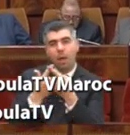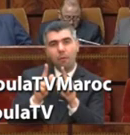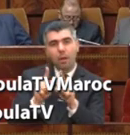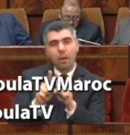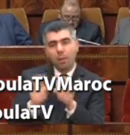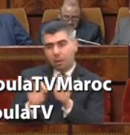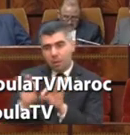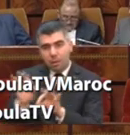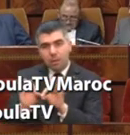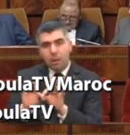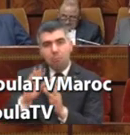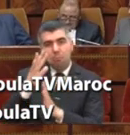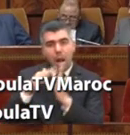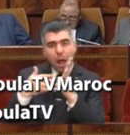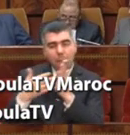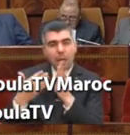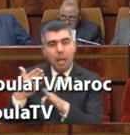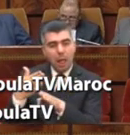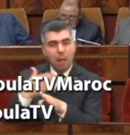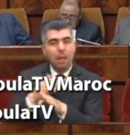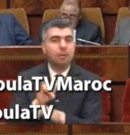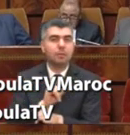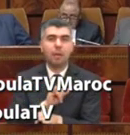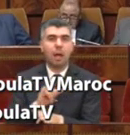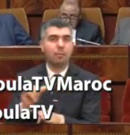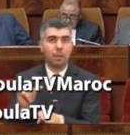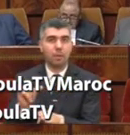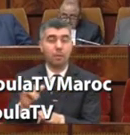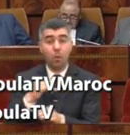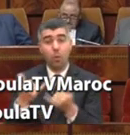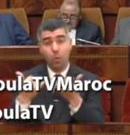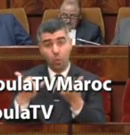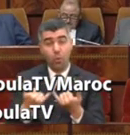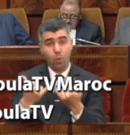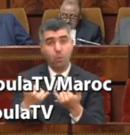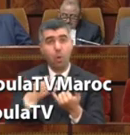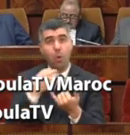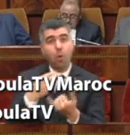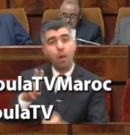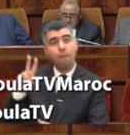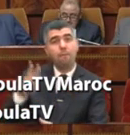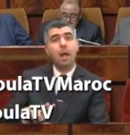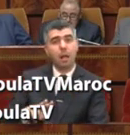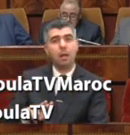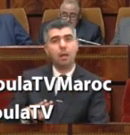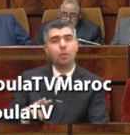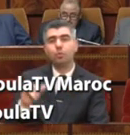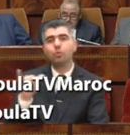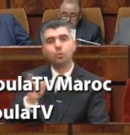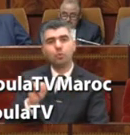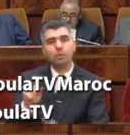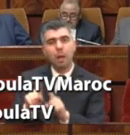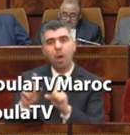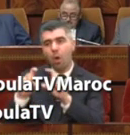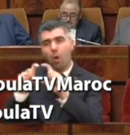التخطيط المسبق دون دراسة العواقب. سيد الوزير، خاصكم اليوم تصارحوا المغاربة وتقولوا لهم لصالح من تغيير